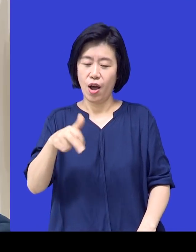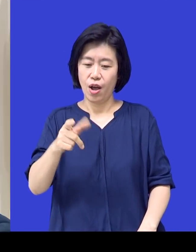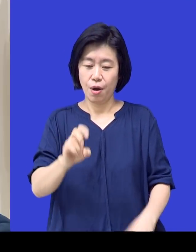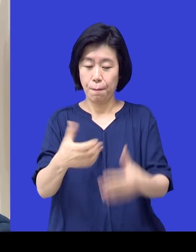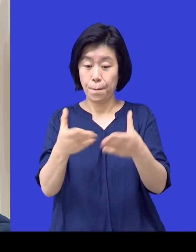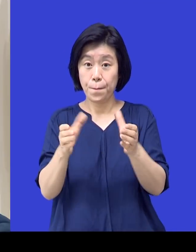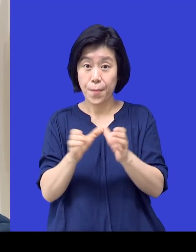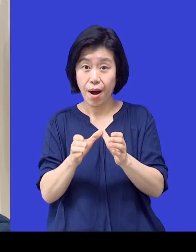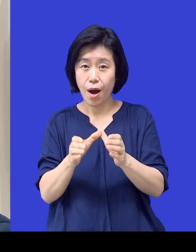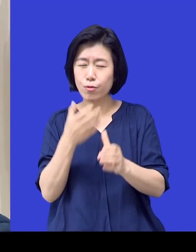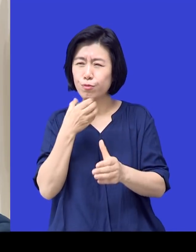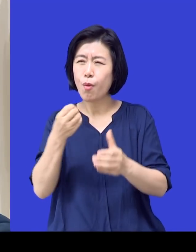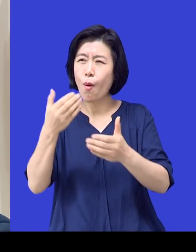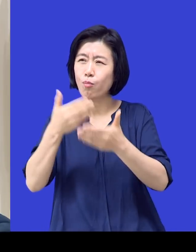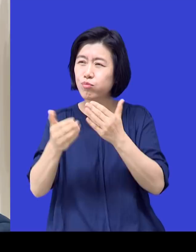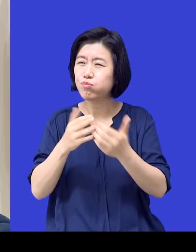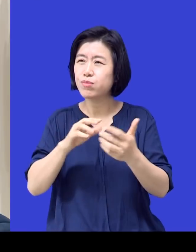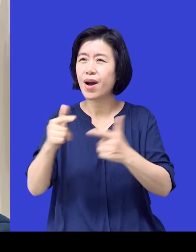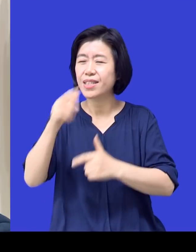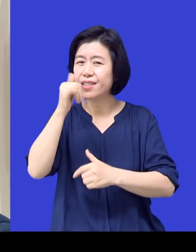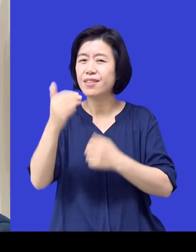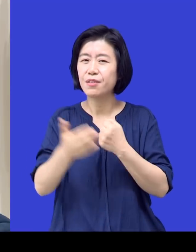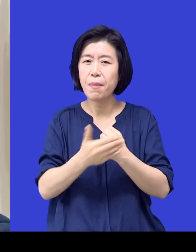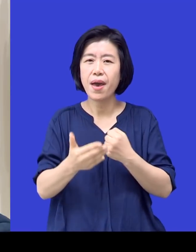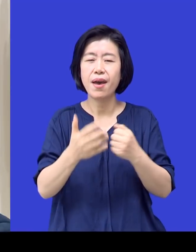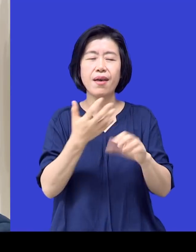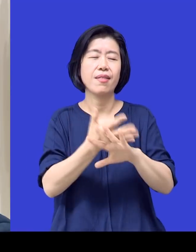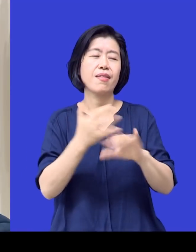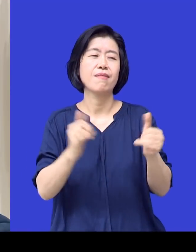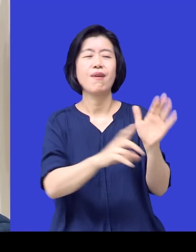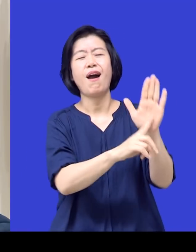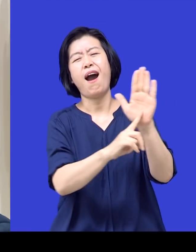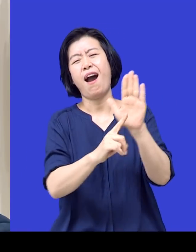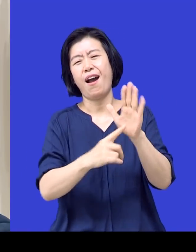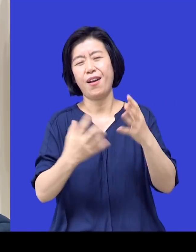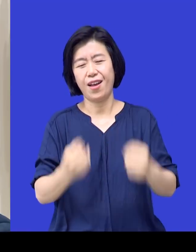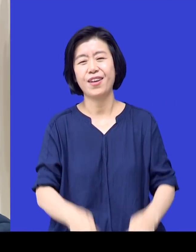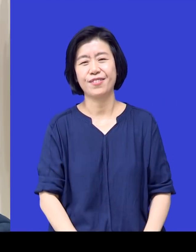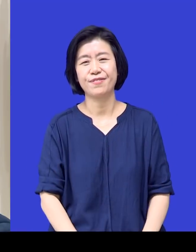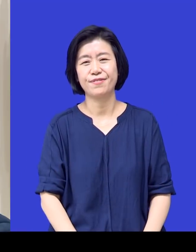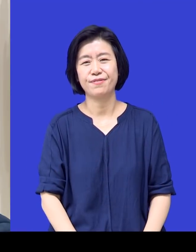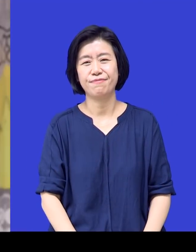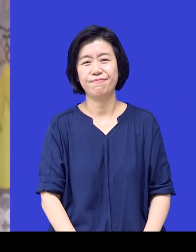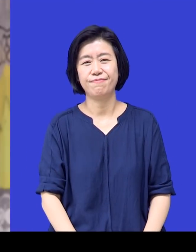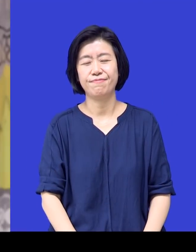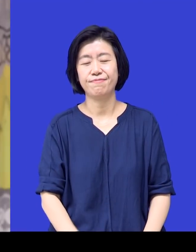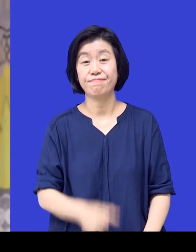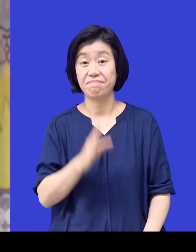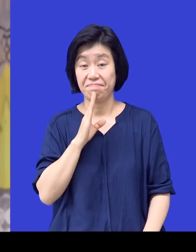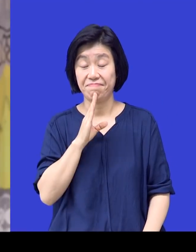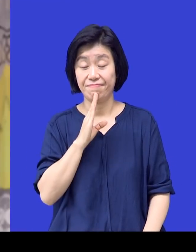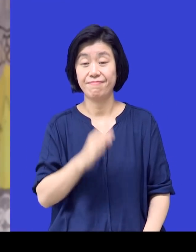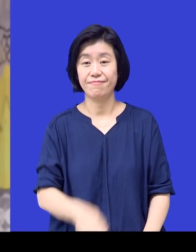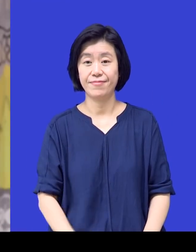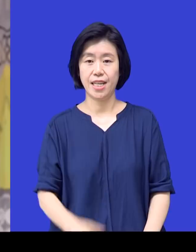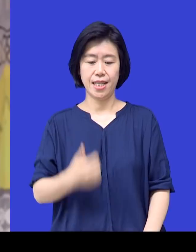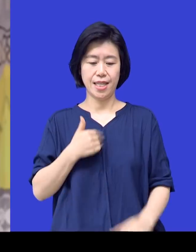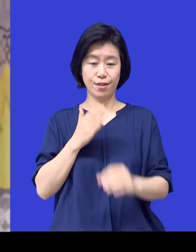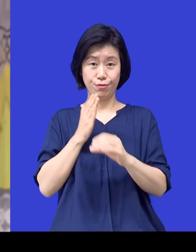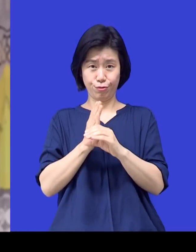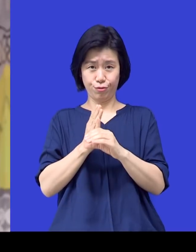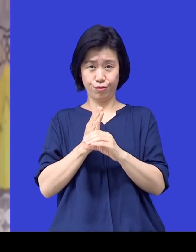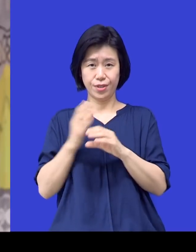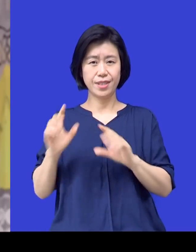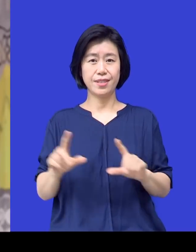있었으면 맞아요. 컴패션을 제가 하면서 가장 큰 누리는 것은 그런 것 같아요. 나